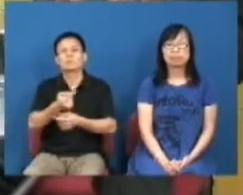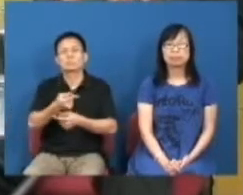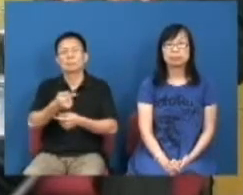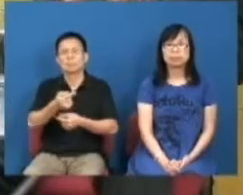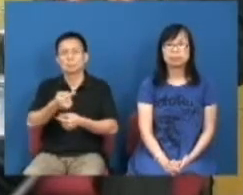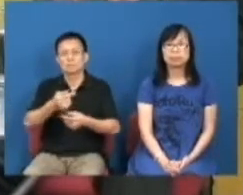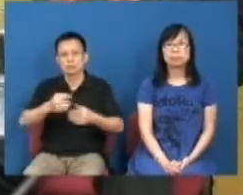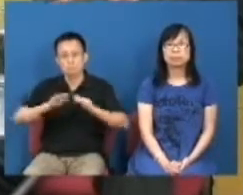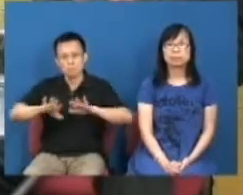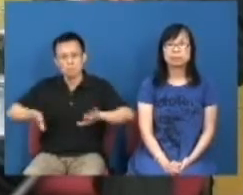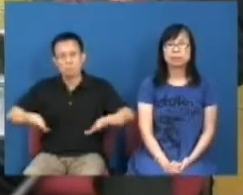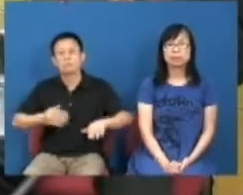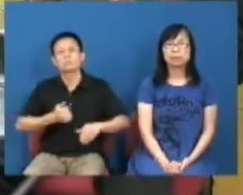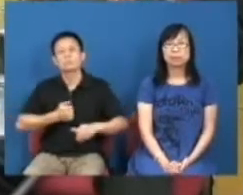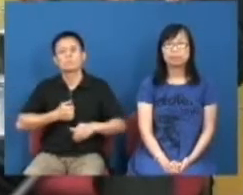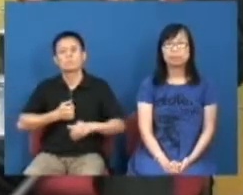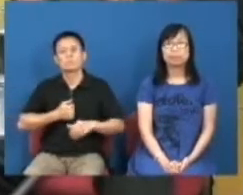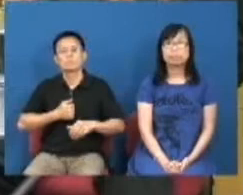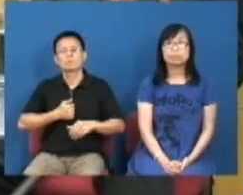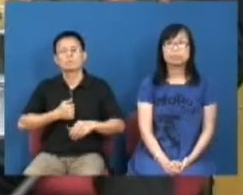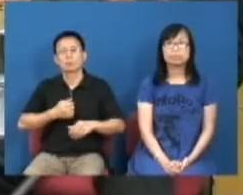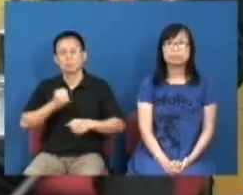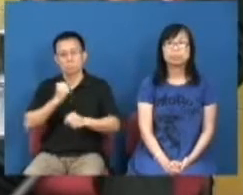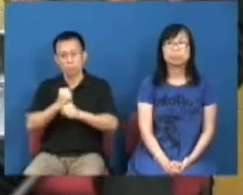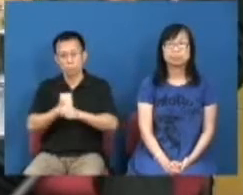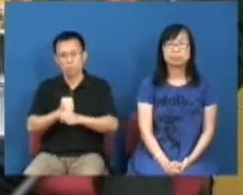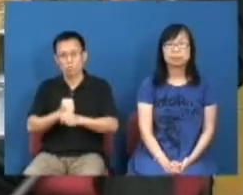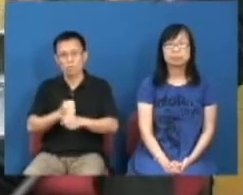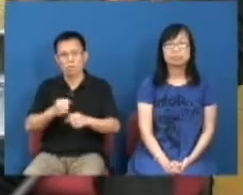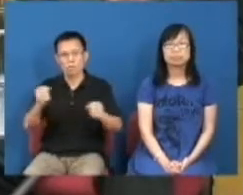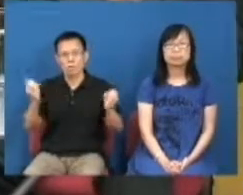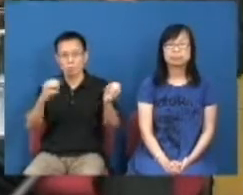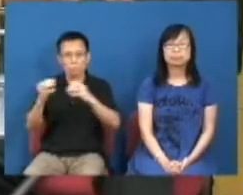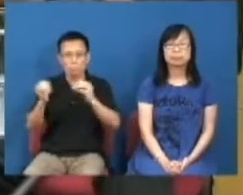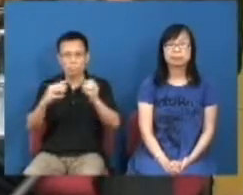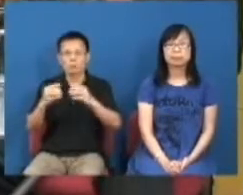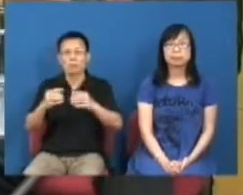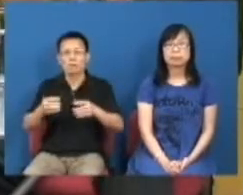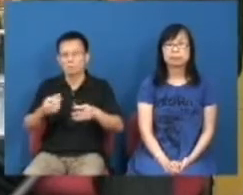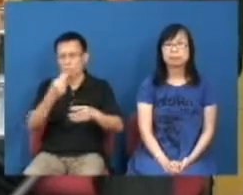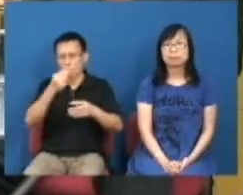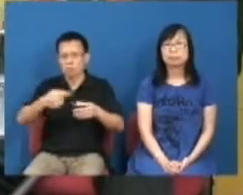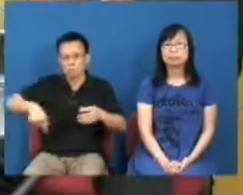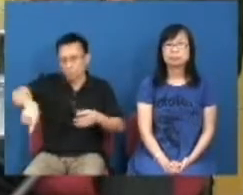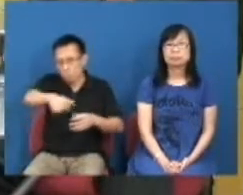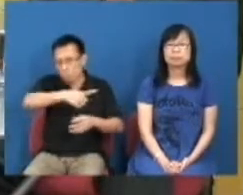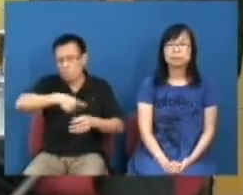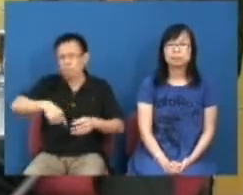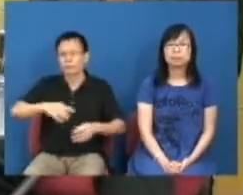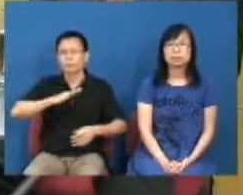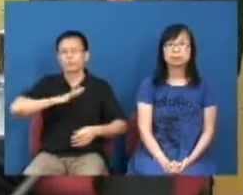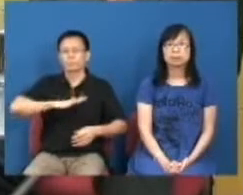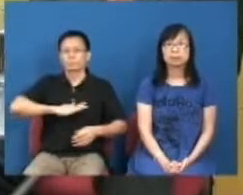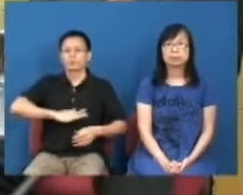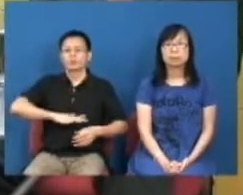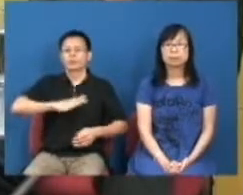解員就是創造了一個溝通的空間，有個平台，俾雙方平心靜氣，將自己想